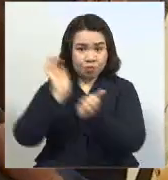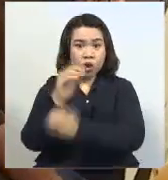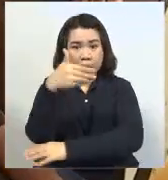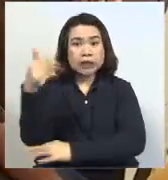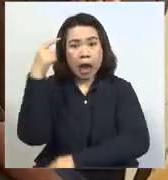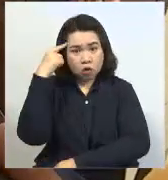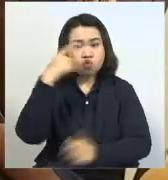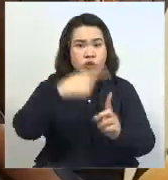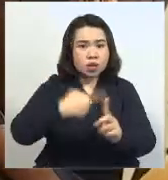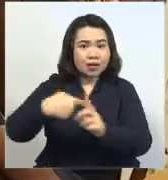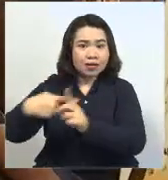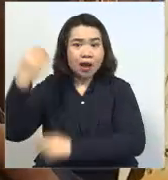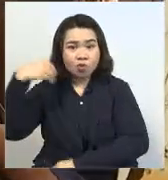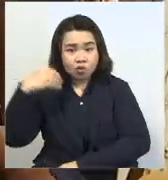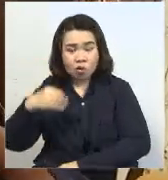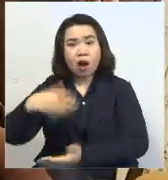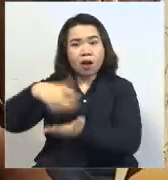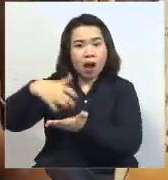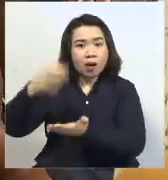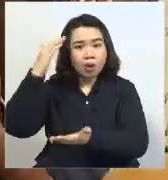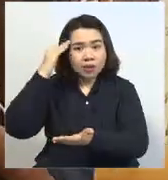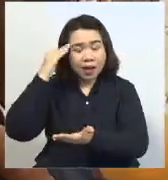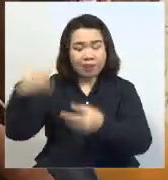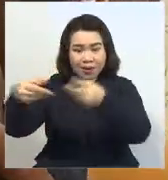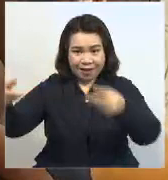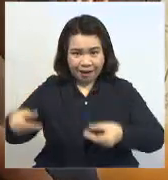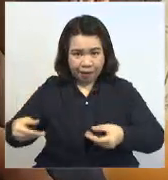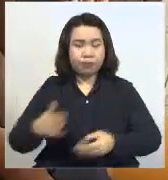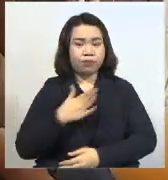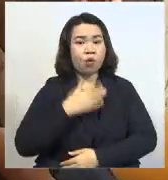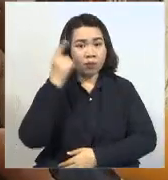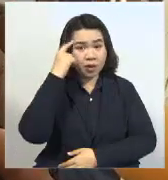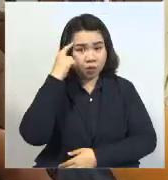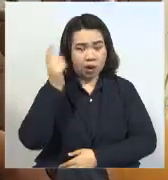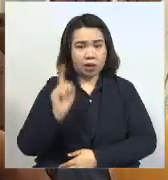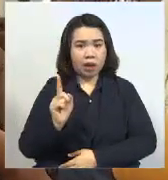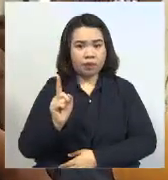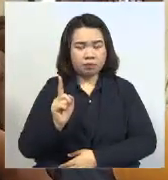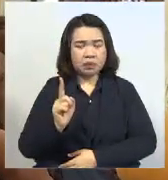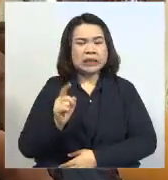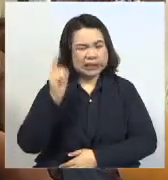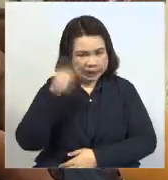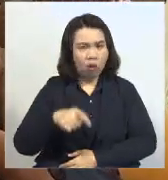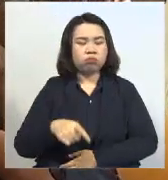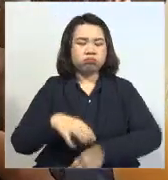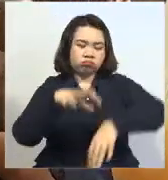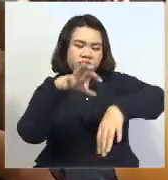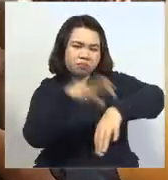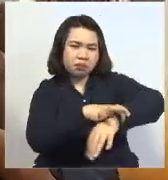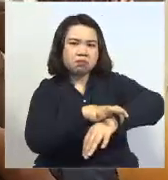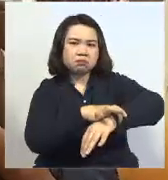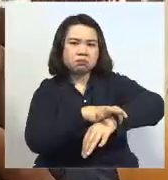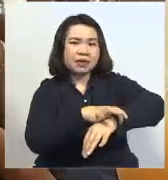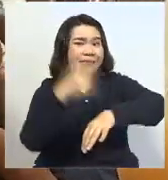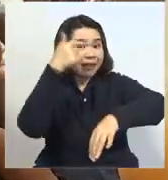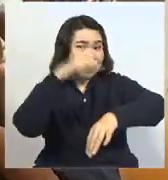ติรับทราบทุกเดือนอยู่แล้วโดยส่วนตัวมีแนวคิดนะคะในการแก้ไขปัญหาว่าอาจจะต้องมีการติดกำไร EM ให้กับนักโทษ